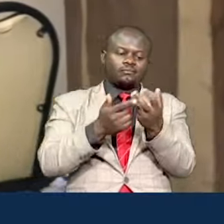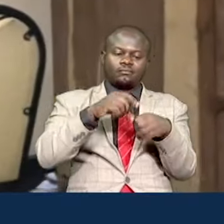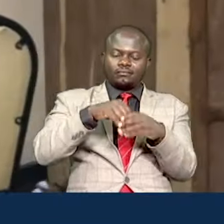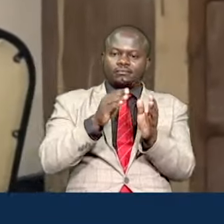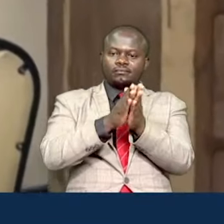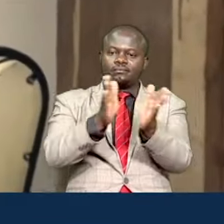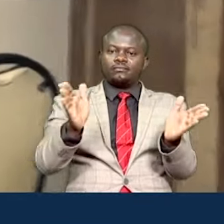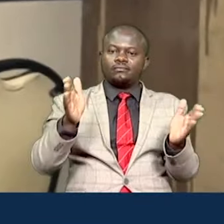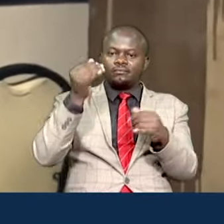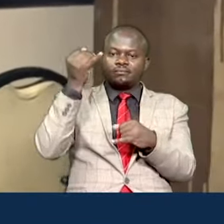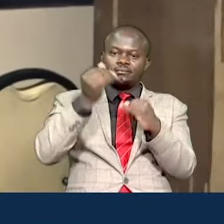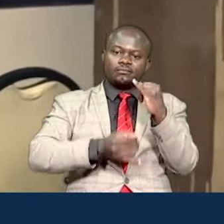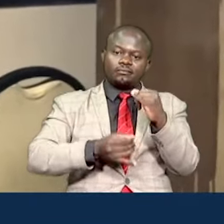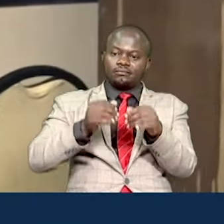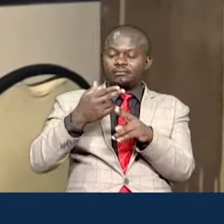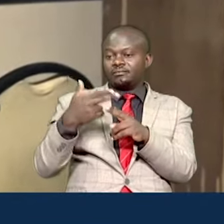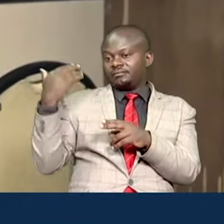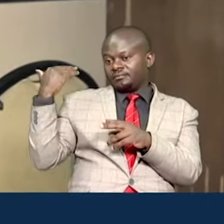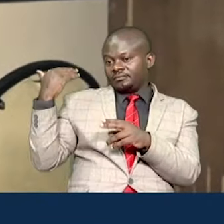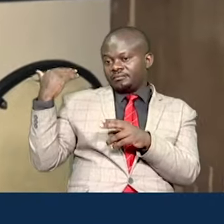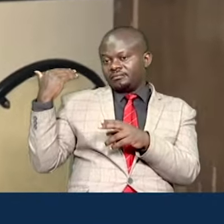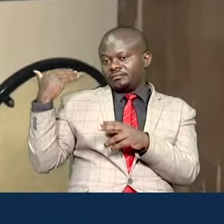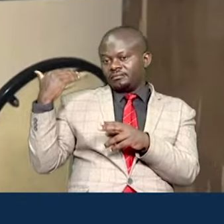rusange bishojwe mu kanya